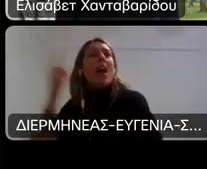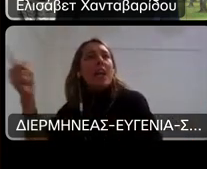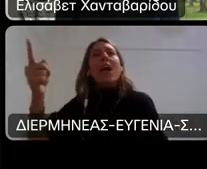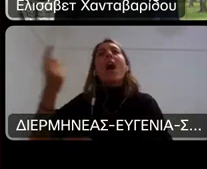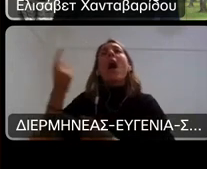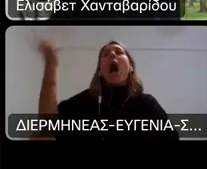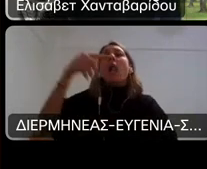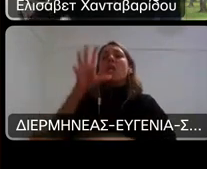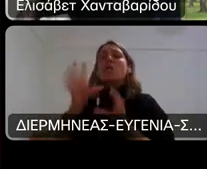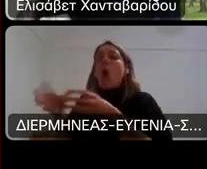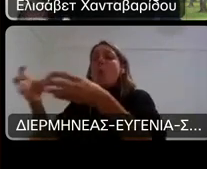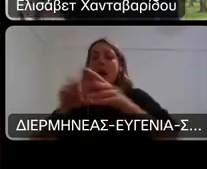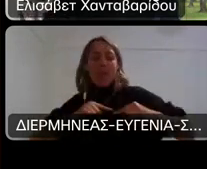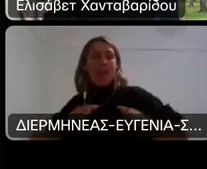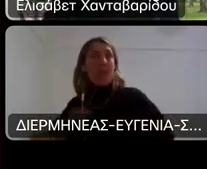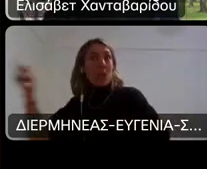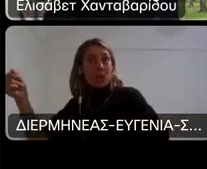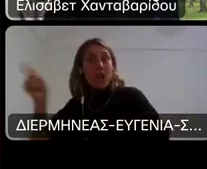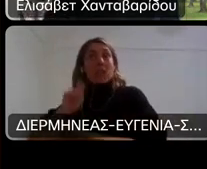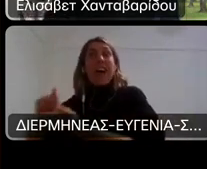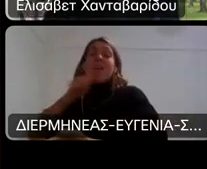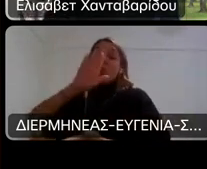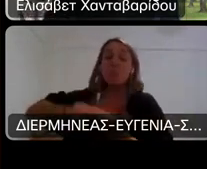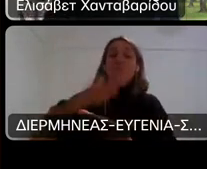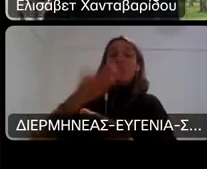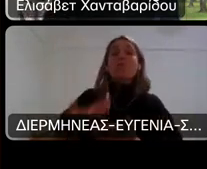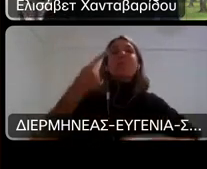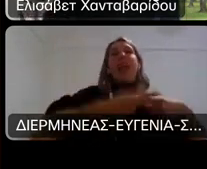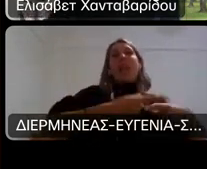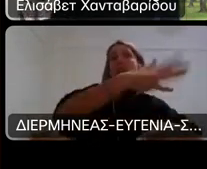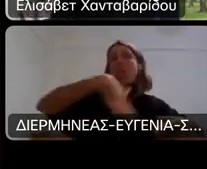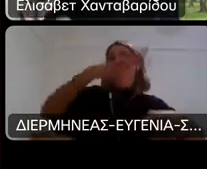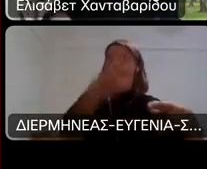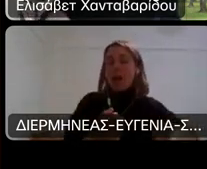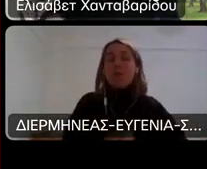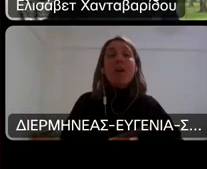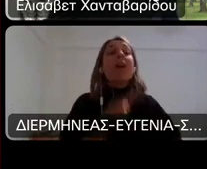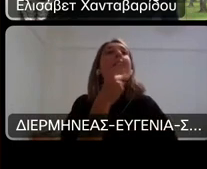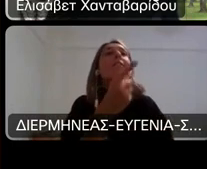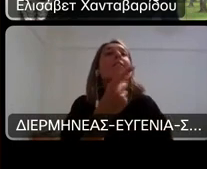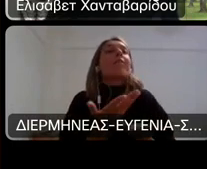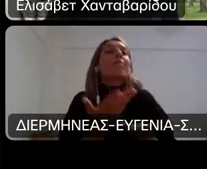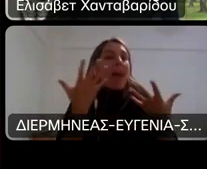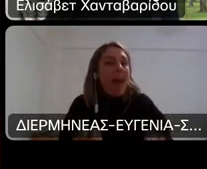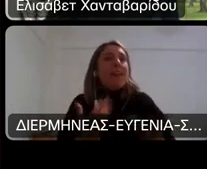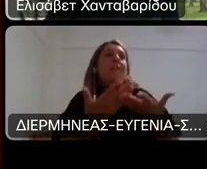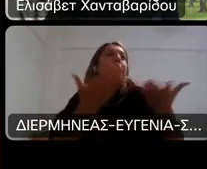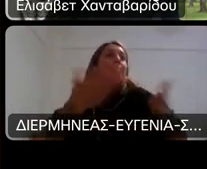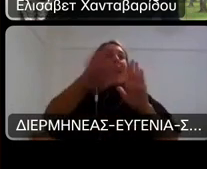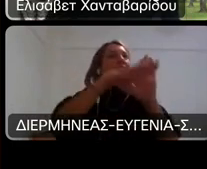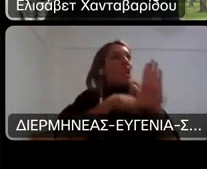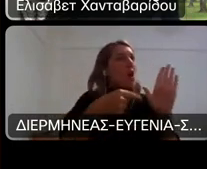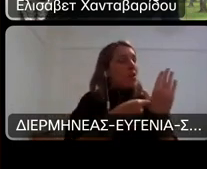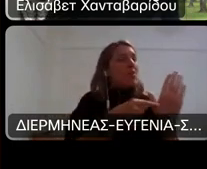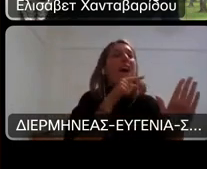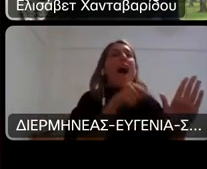διάφορες εθελοντικές ομάδες. Είναι διαθέσιμο στα ελληνικά μεταφρασμένος και περιέχει 10 δηλώσεις ηθικών αρχών που